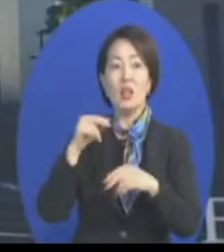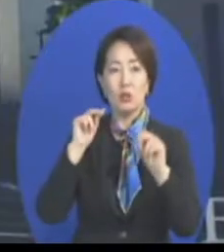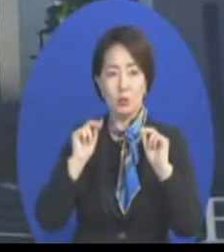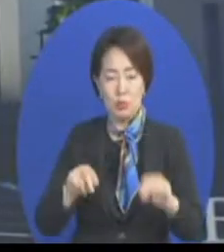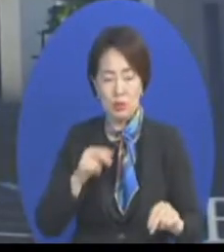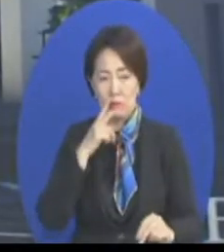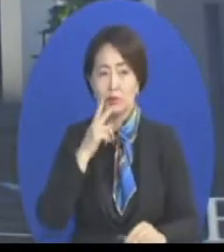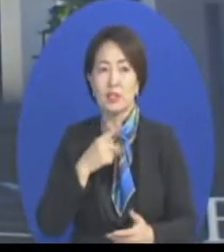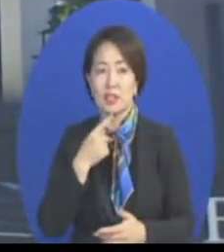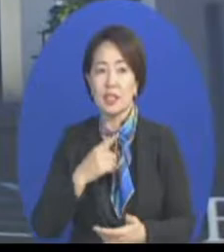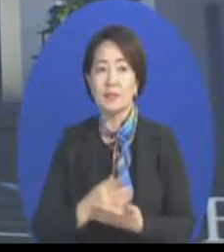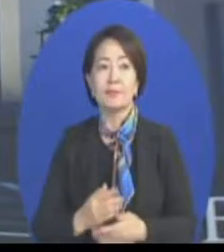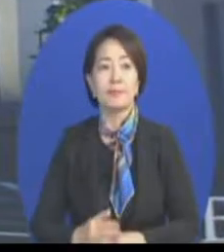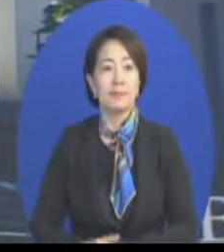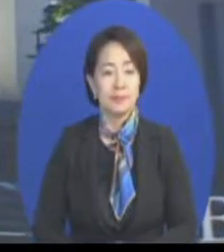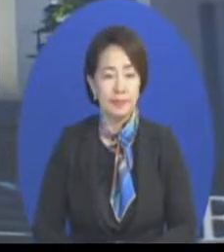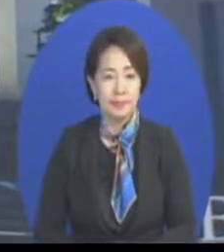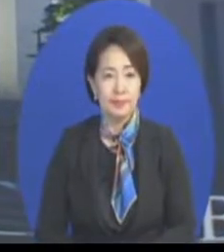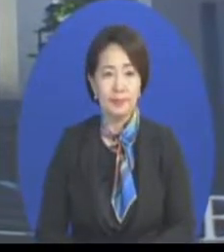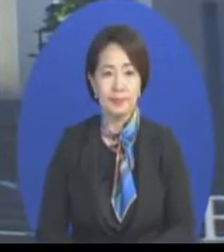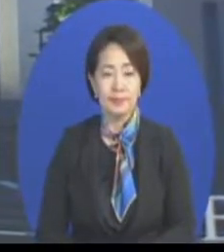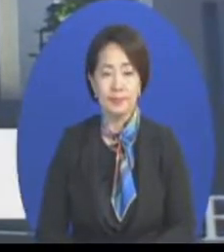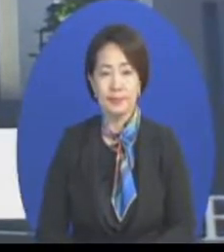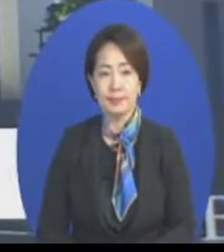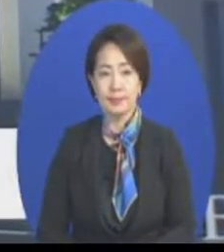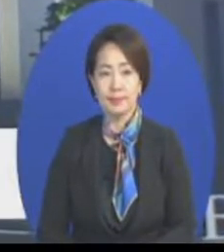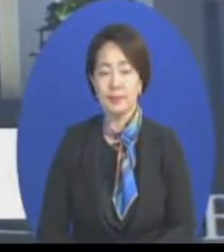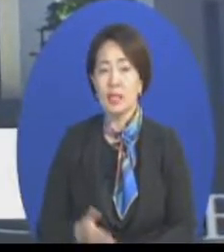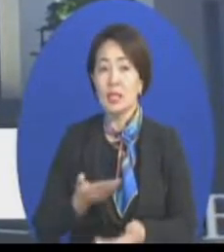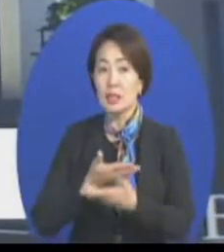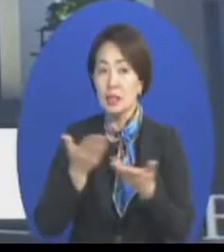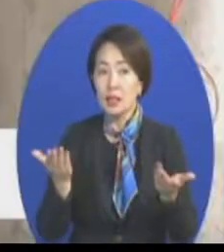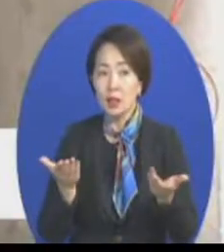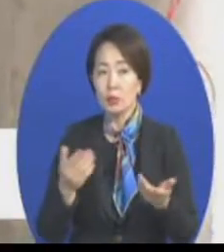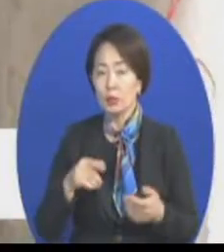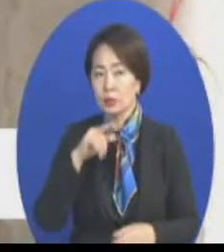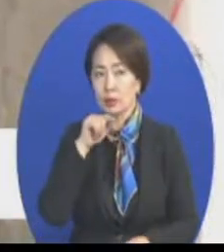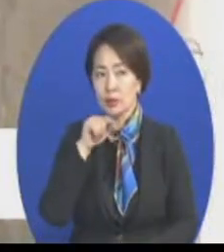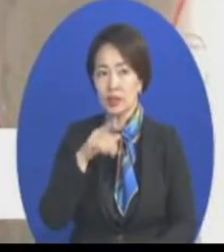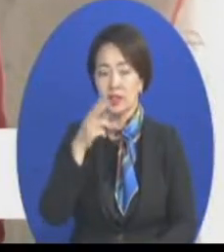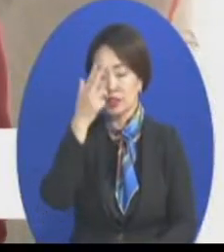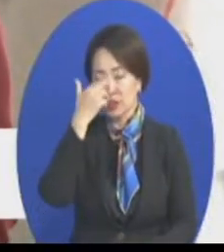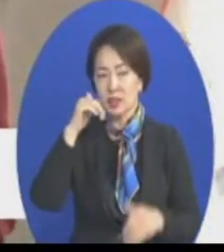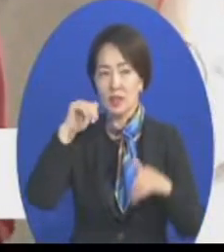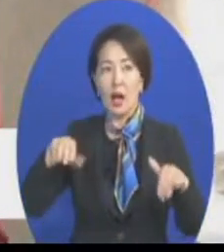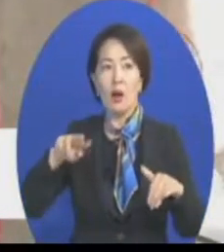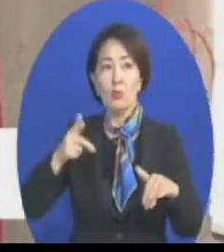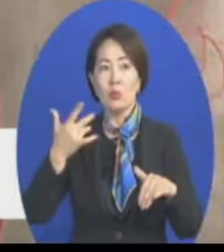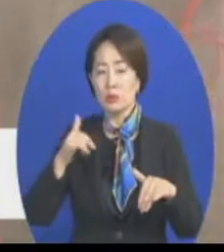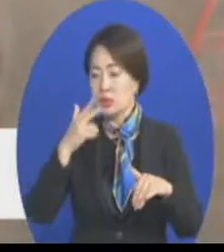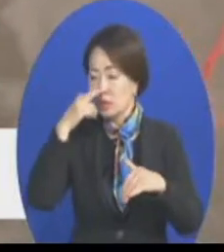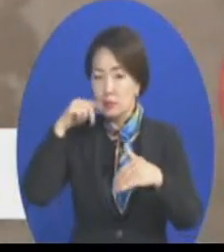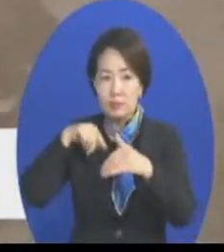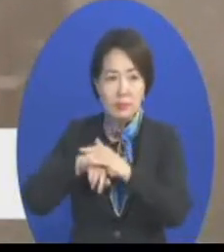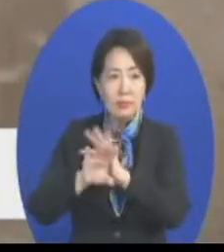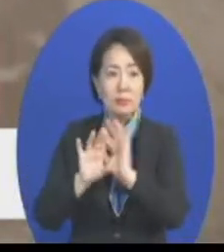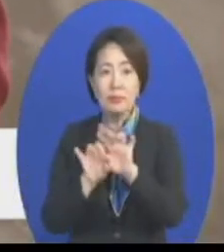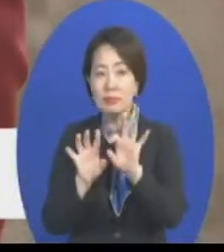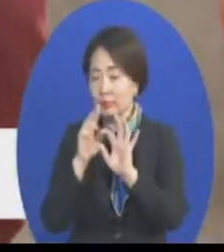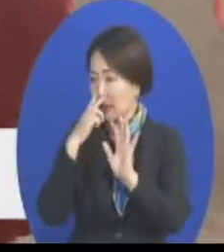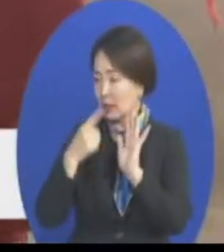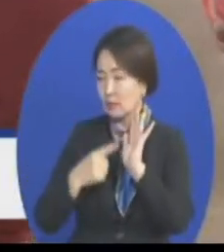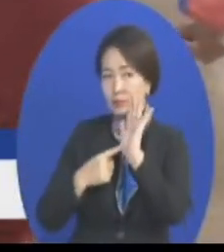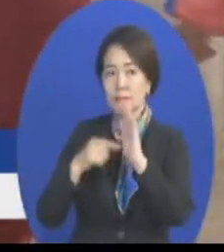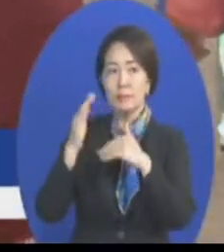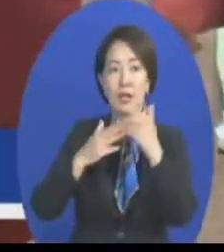Үзэгч та бүхэн Чингис хааны музейг харж байна. За энэ музейн